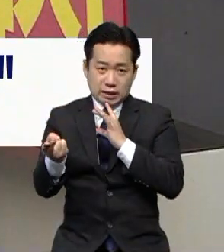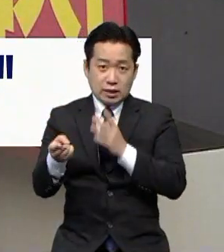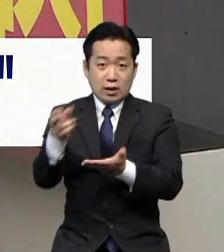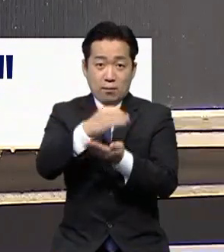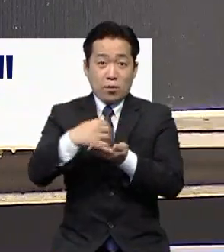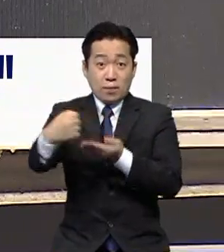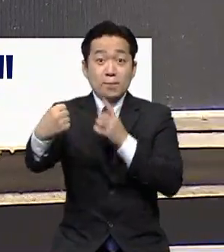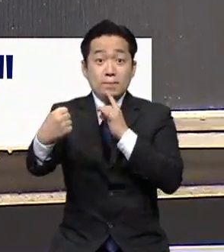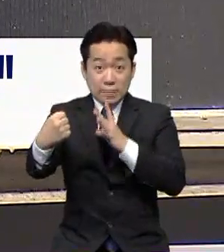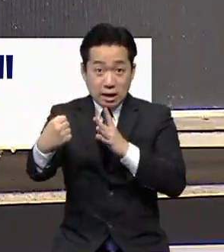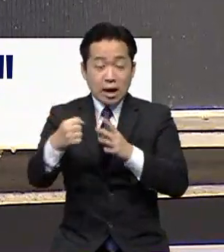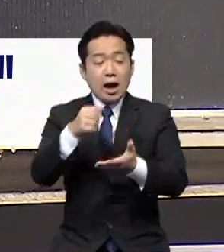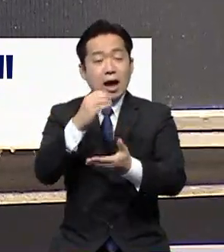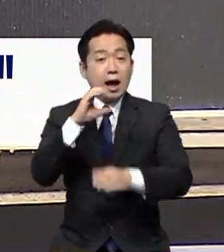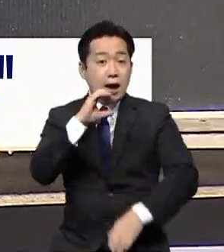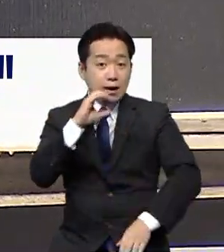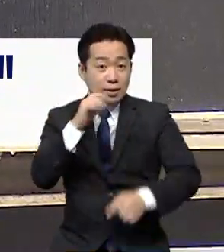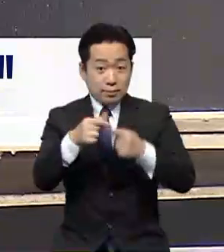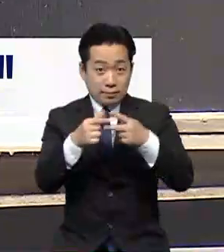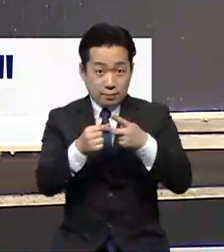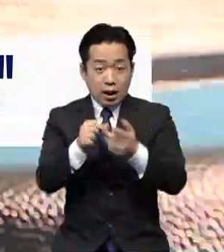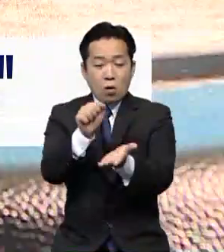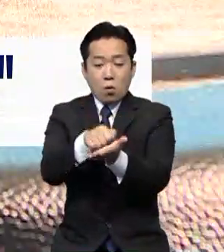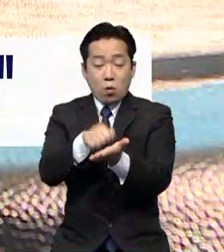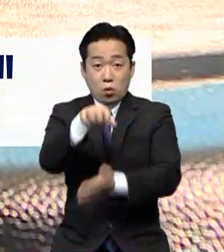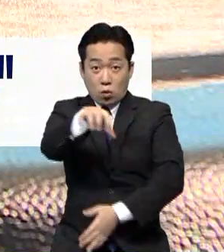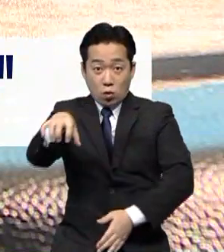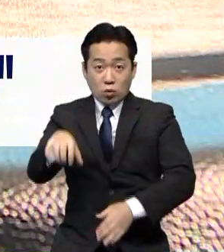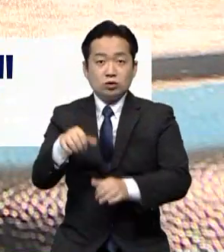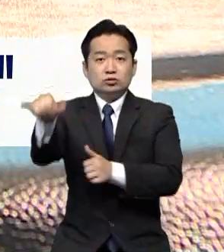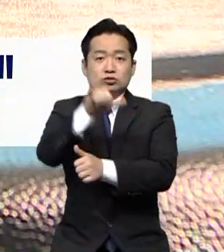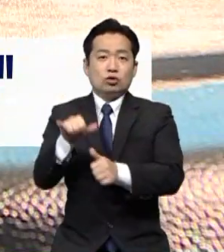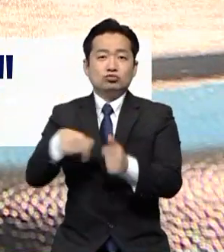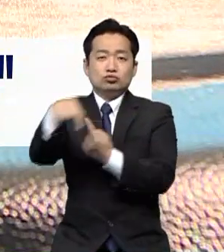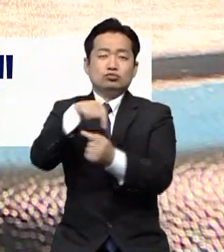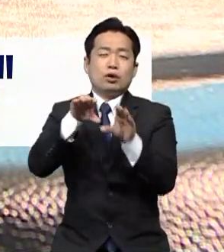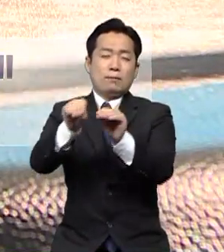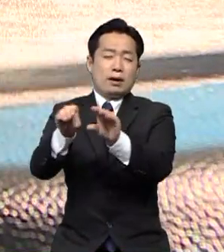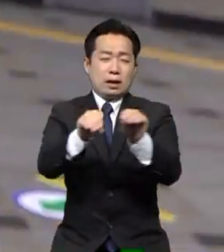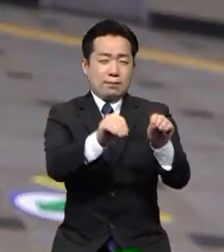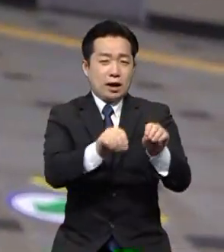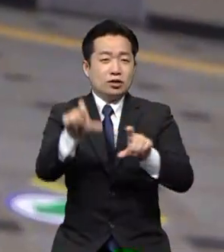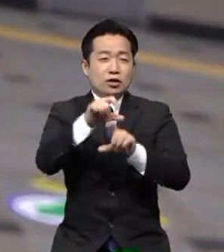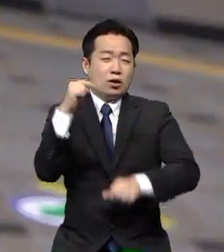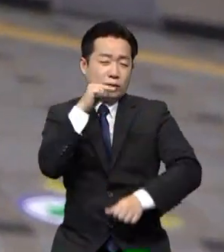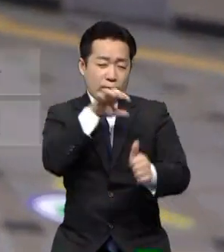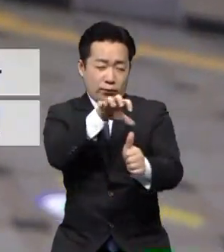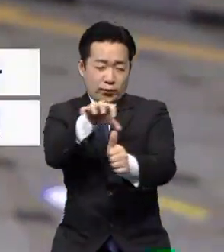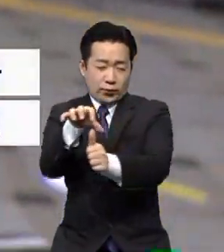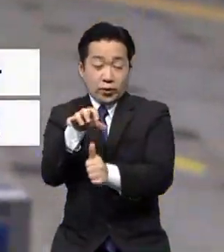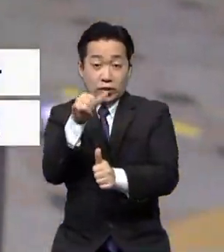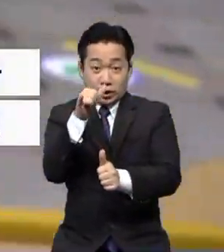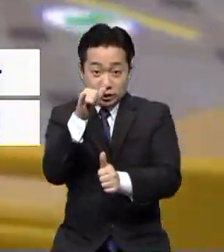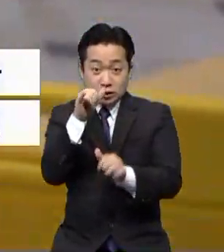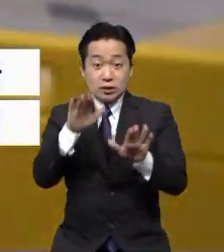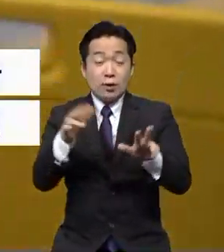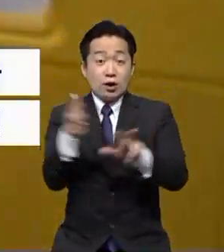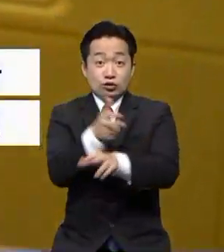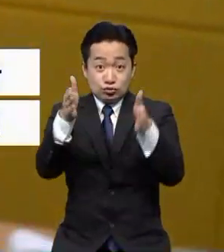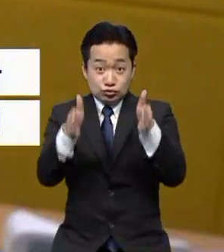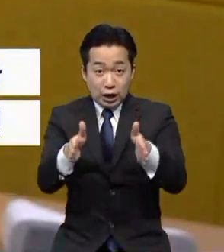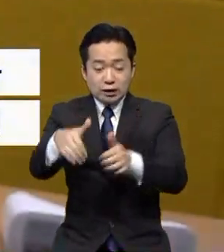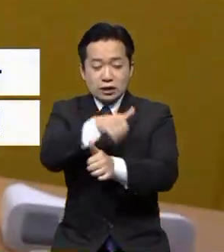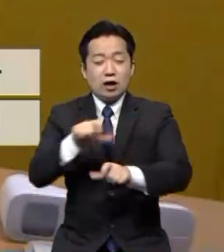착석 금지와 홀덤펍 영업 금지를 전국적으로 시행하는 등 방역 조치는 강화됩니다. 정부는 이번 한 주간